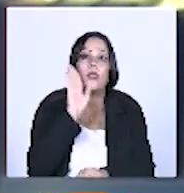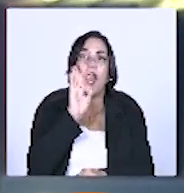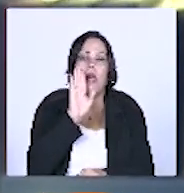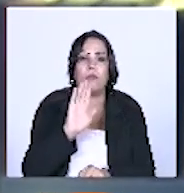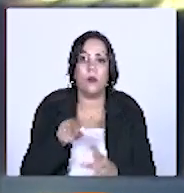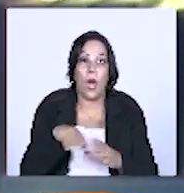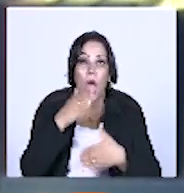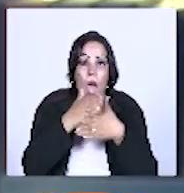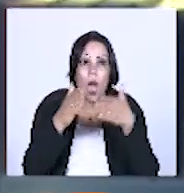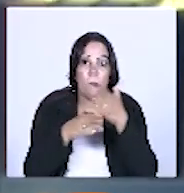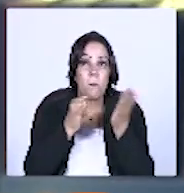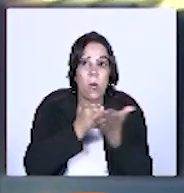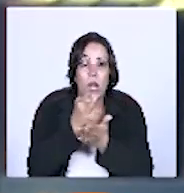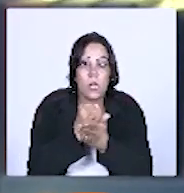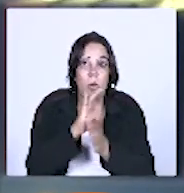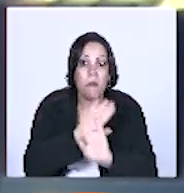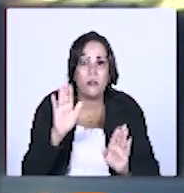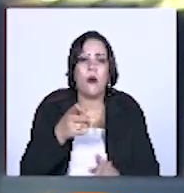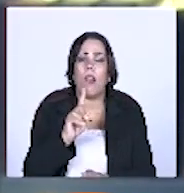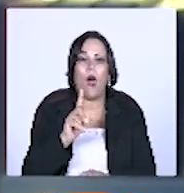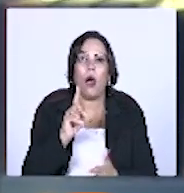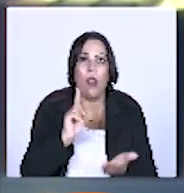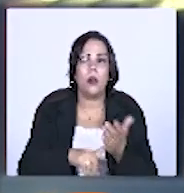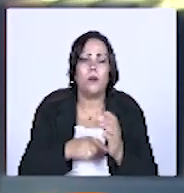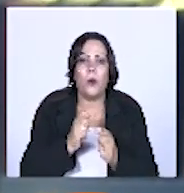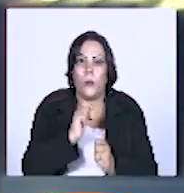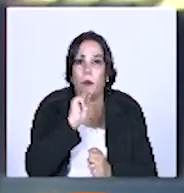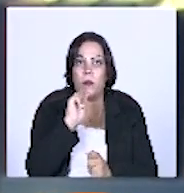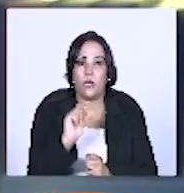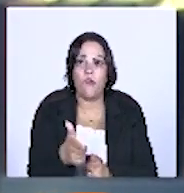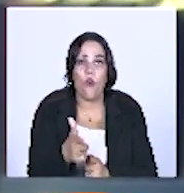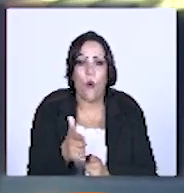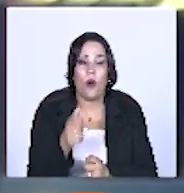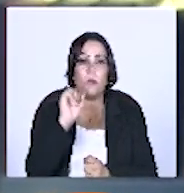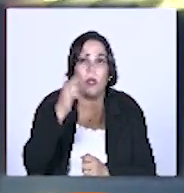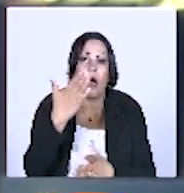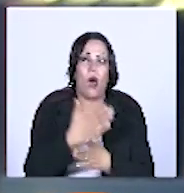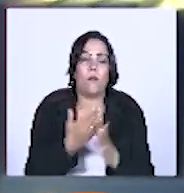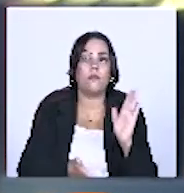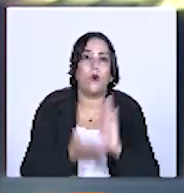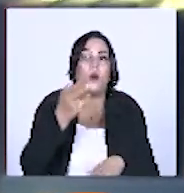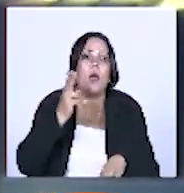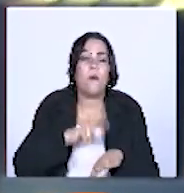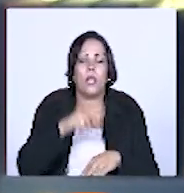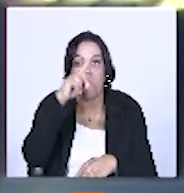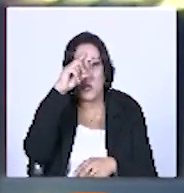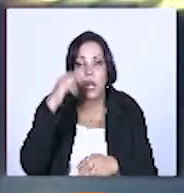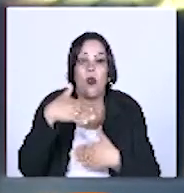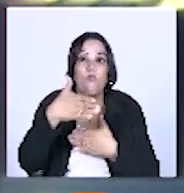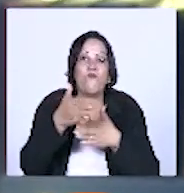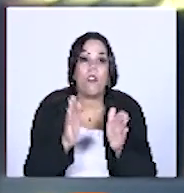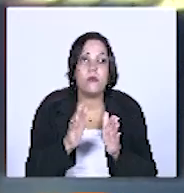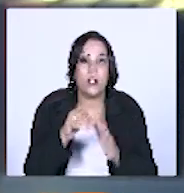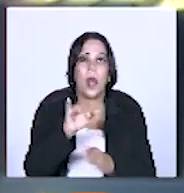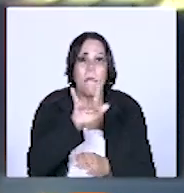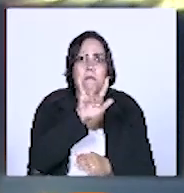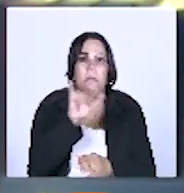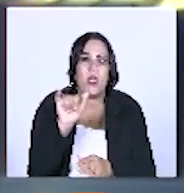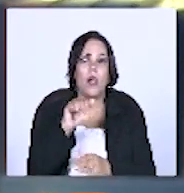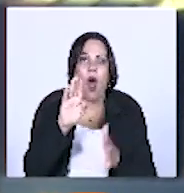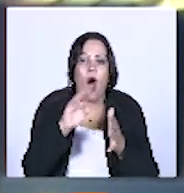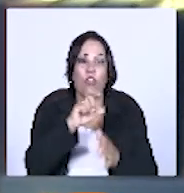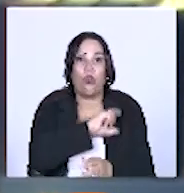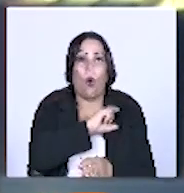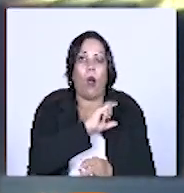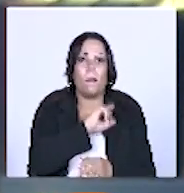بس لكن تكلفه التعليم اصبحت تكلفه مرتفعه وتقليل الكثافه في المدارس دي مساله اساسيه جدا